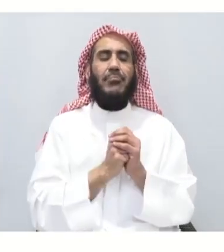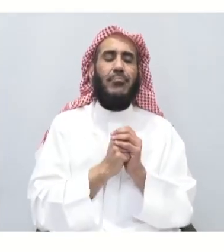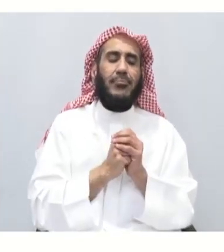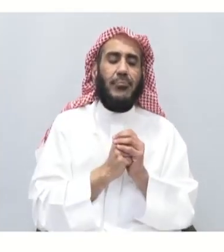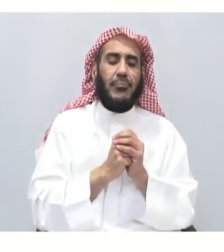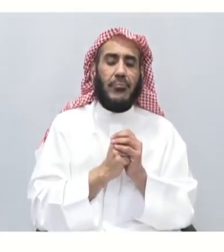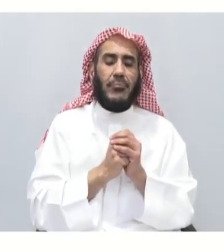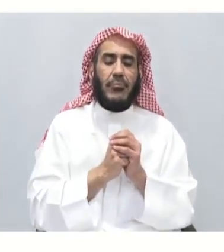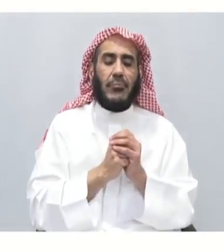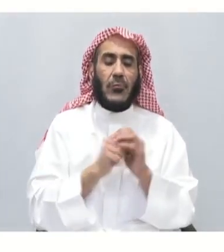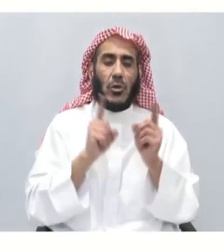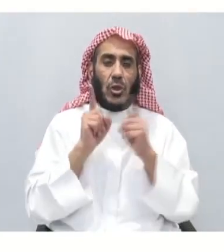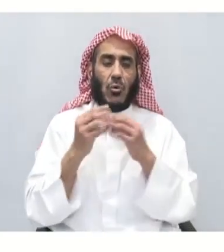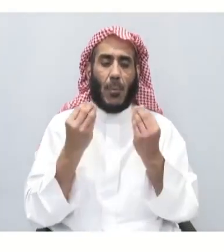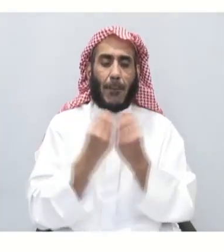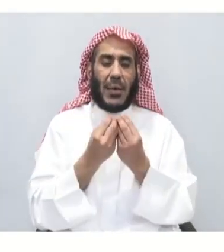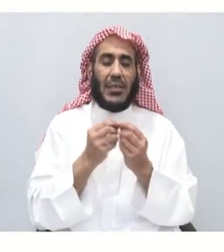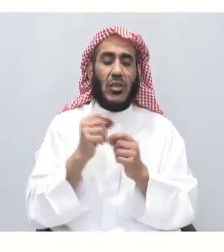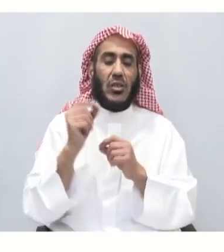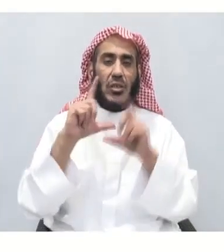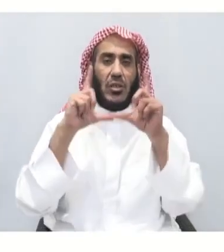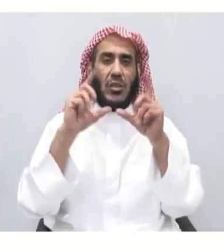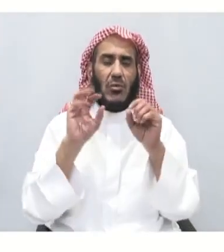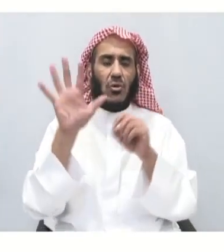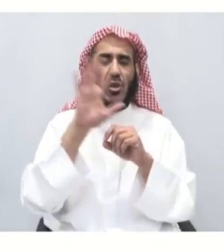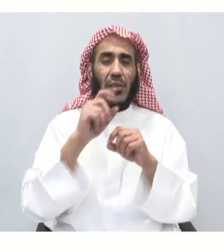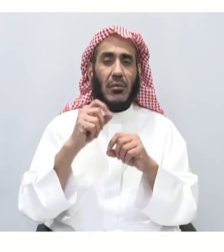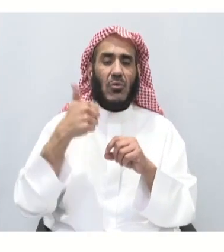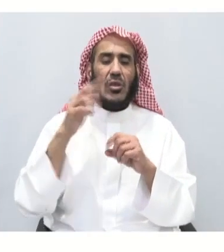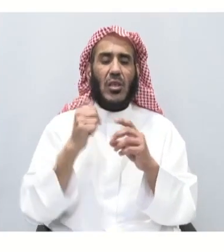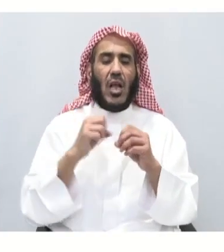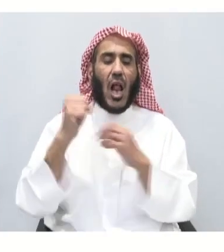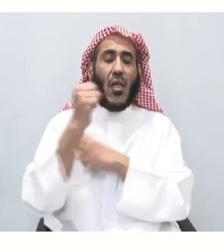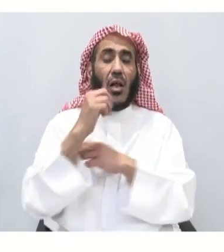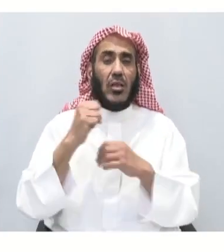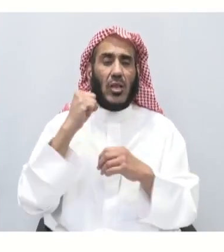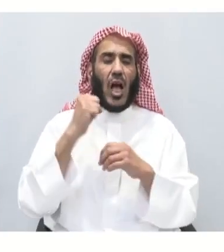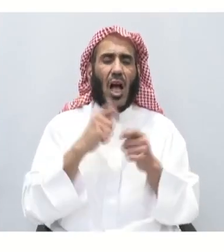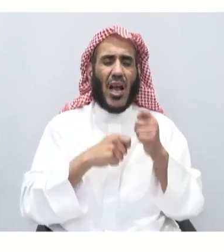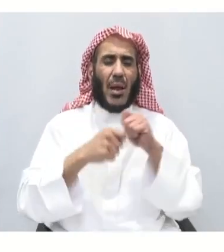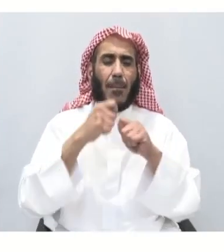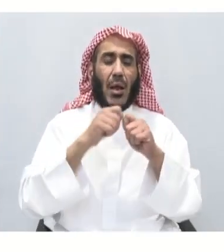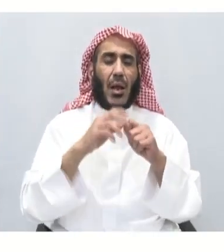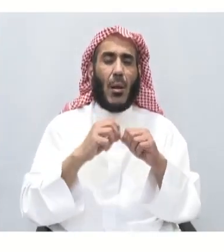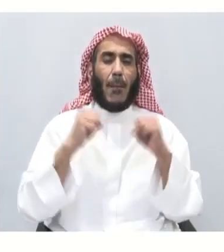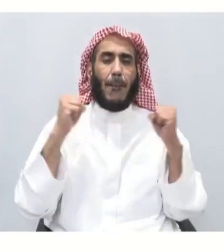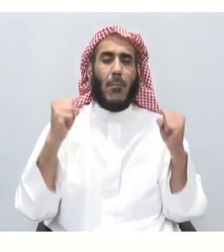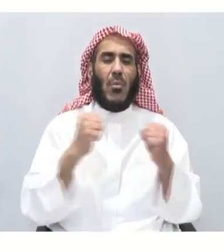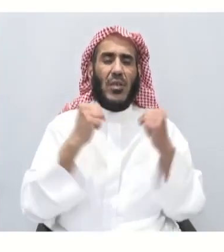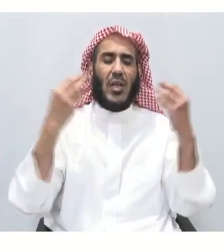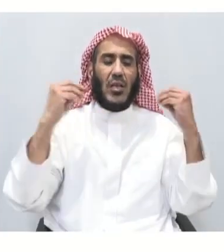للطاقه شاهدوا معي شكل سته تحتاج العضلات الى طاقه كيميائيه خلال ممارسه